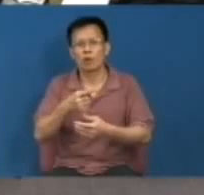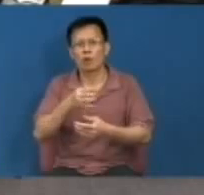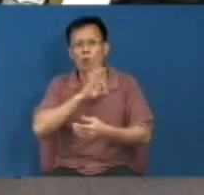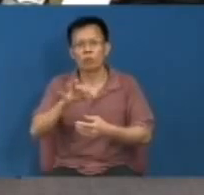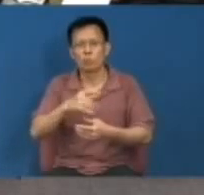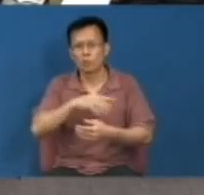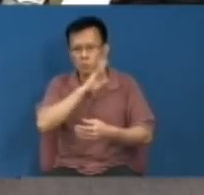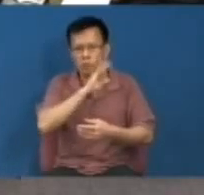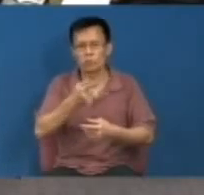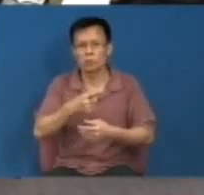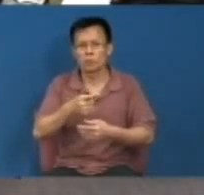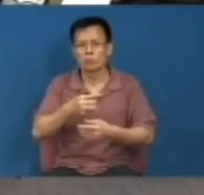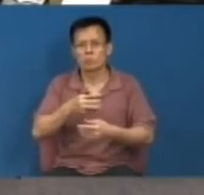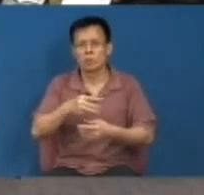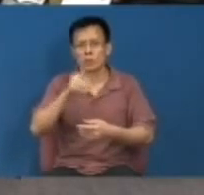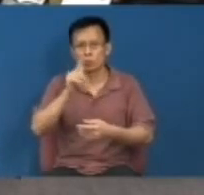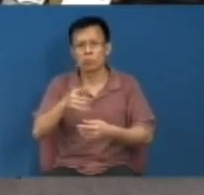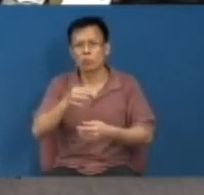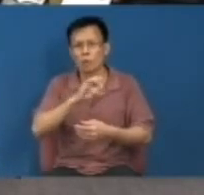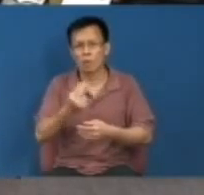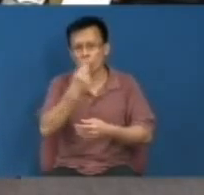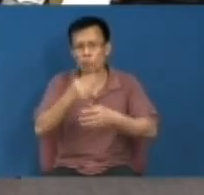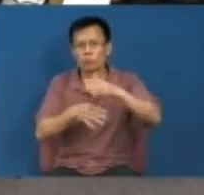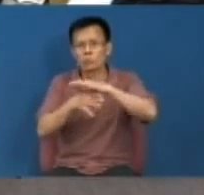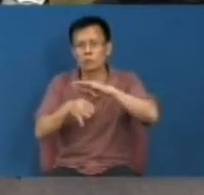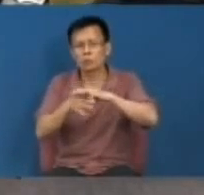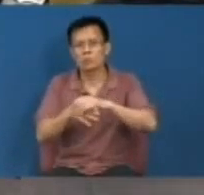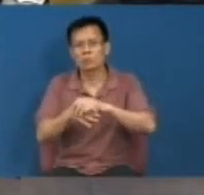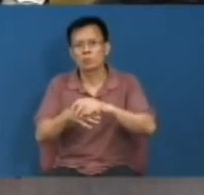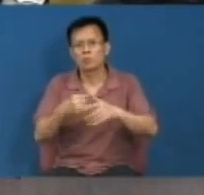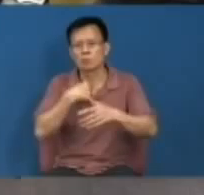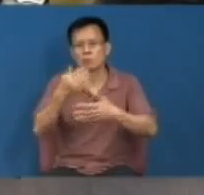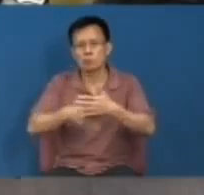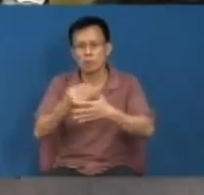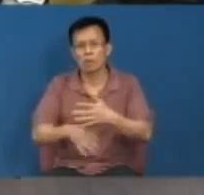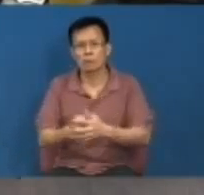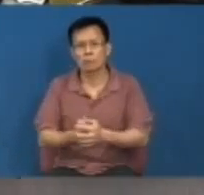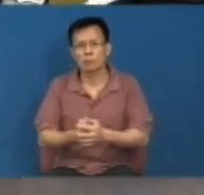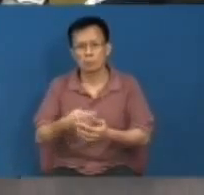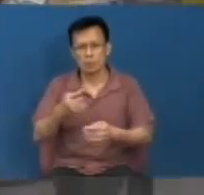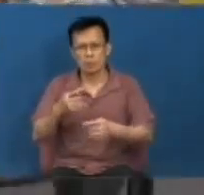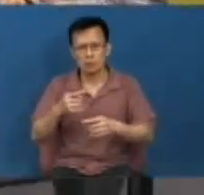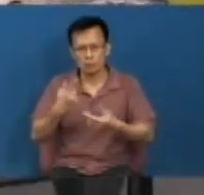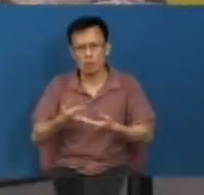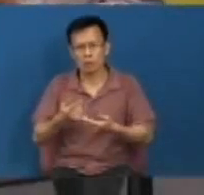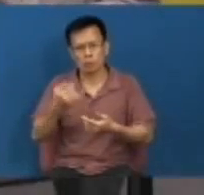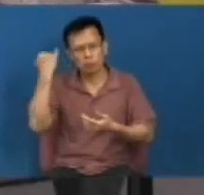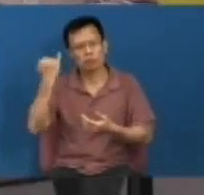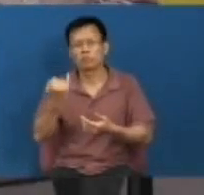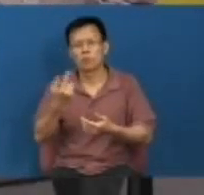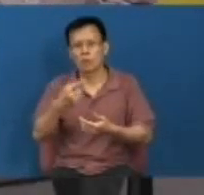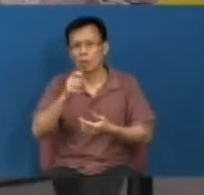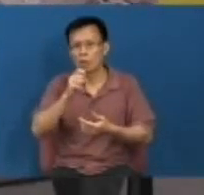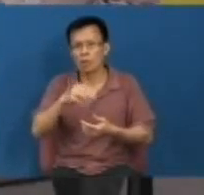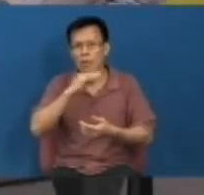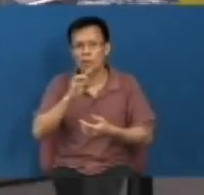嘅，係我空置嘅，即係咁樣啦。就要減翻。 但我都係始終都係唔明㗎啦。如果係有租客